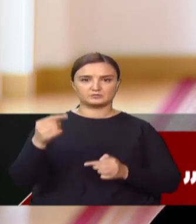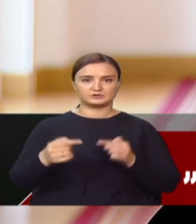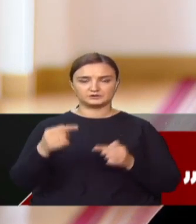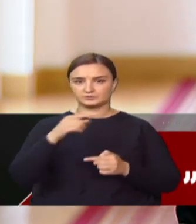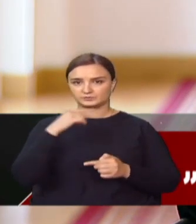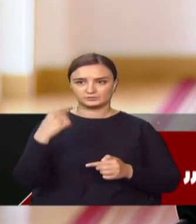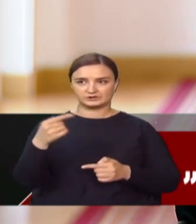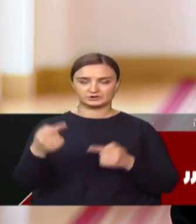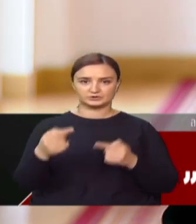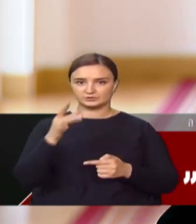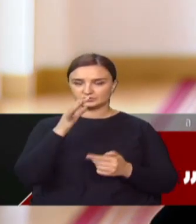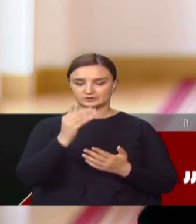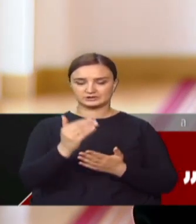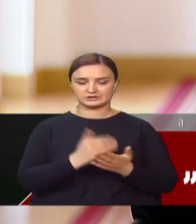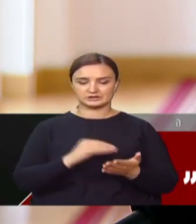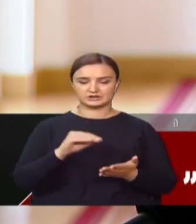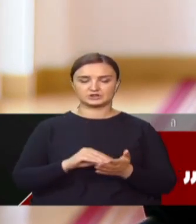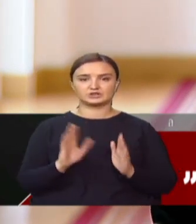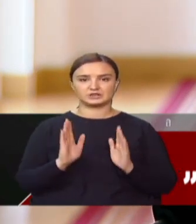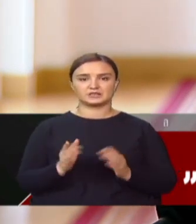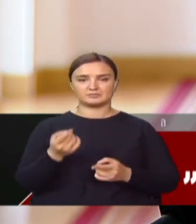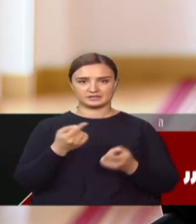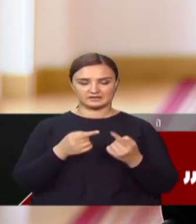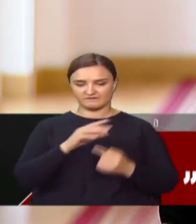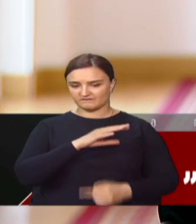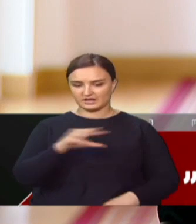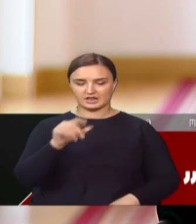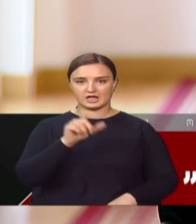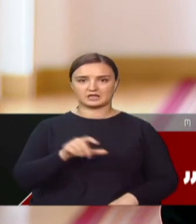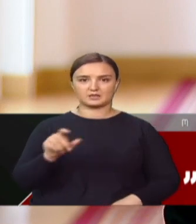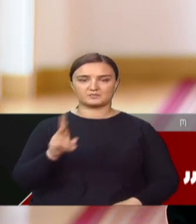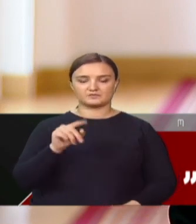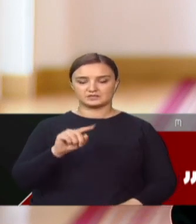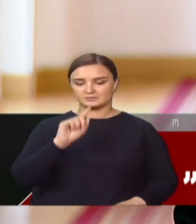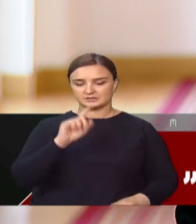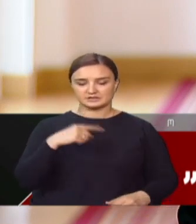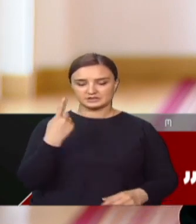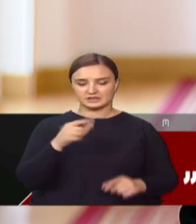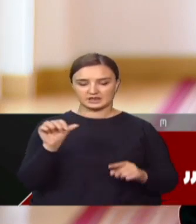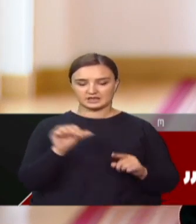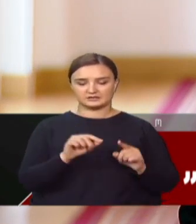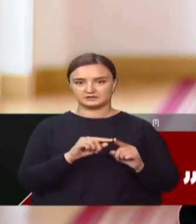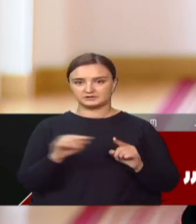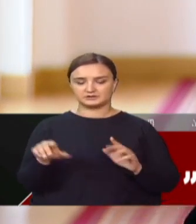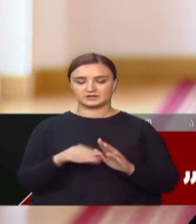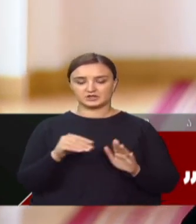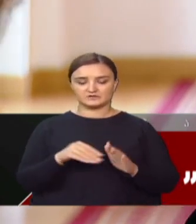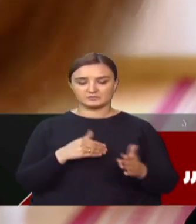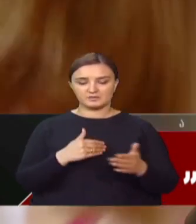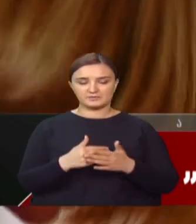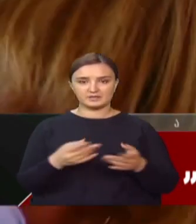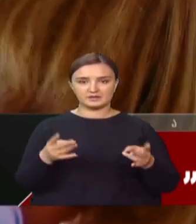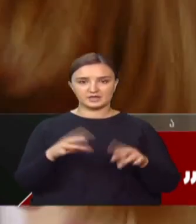რეჟიმთან ბრძოლის დროს. სიაში იქნება ყველა ის ადამიანი, ვინც ამ წელთაღრიცხვის განმავლობაში არჩევნებამდე დარჩენილ